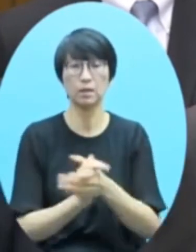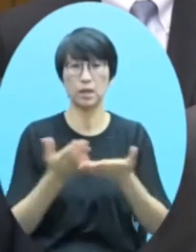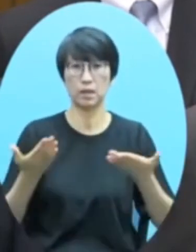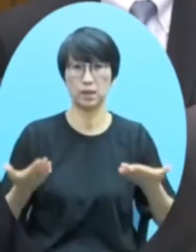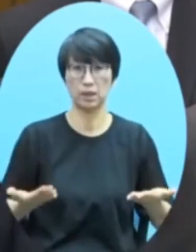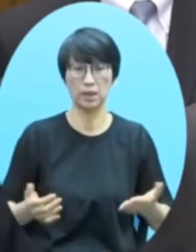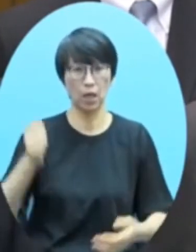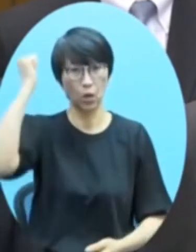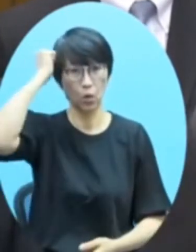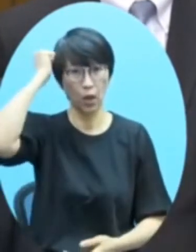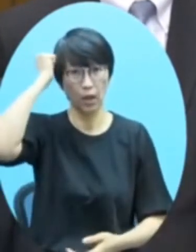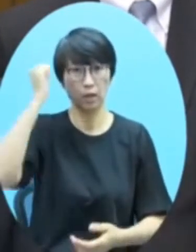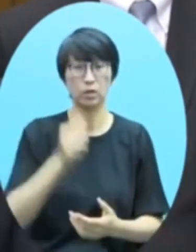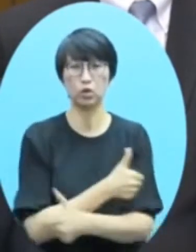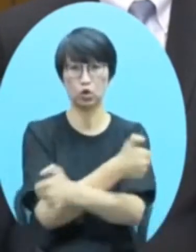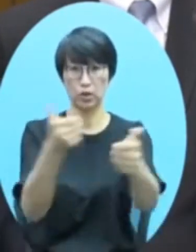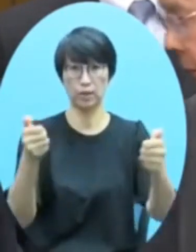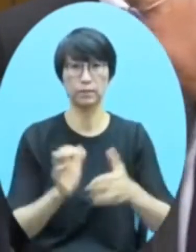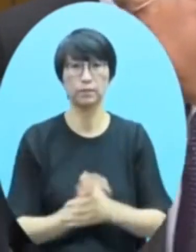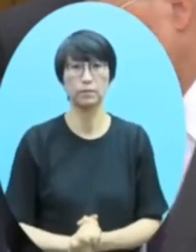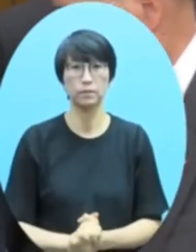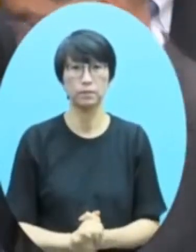嗰個困難。多謝大家。